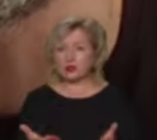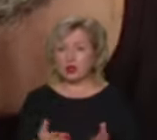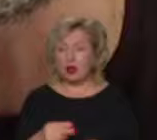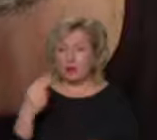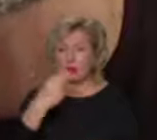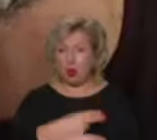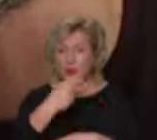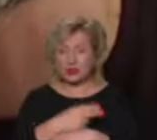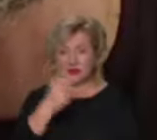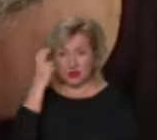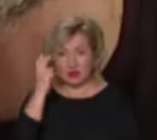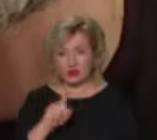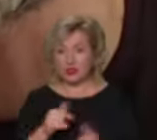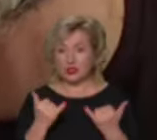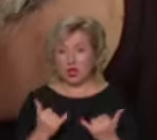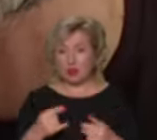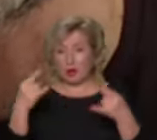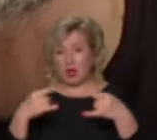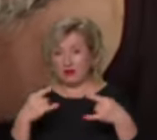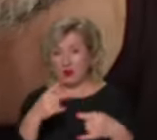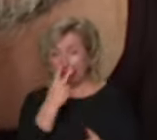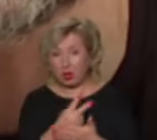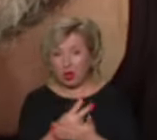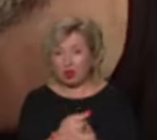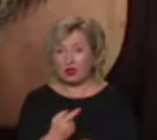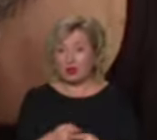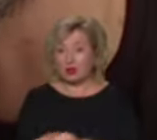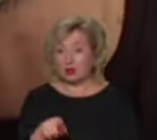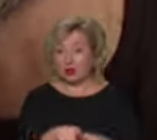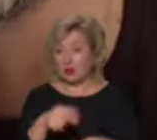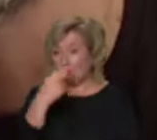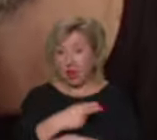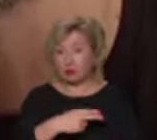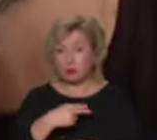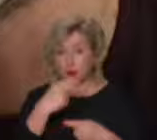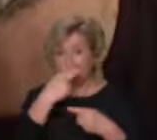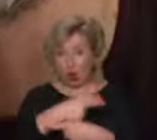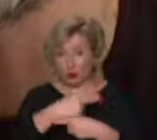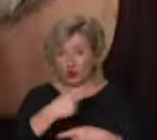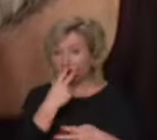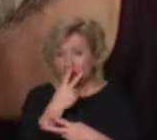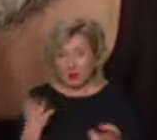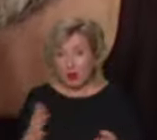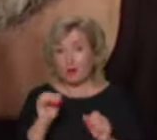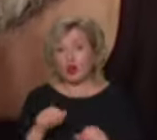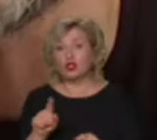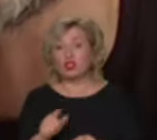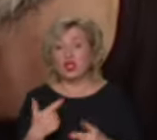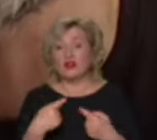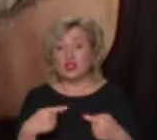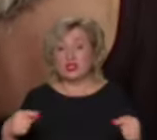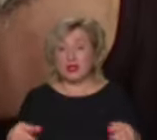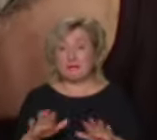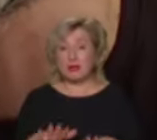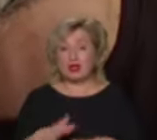в Києві, те, що зараз по телебаченню показував. Я то таких блокпостів не бачив. От, можливо, вони десь є в різних місцях, але